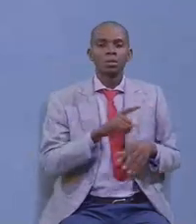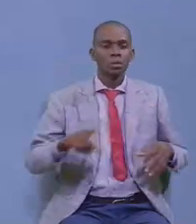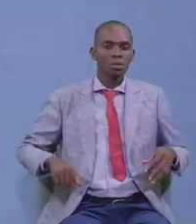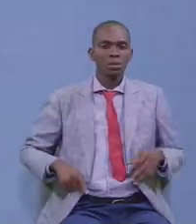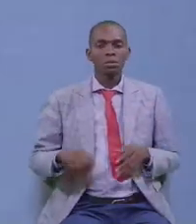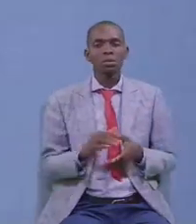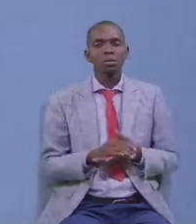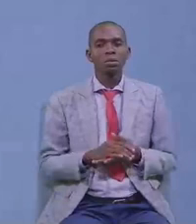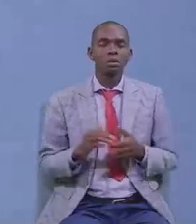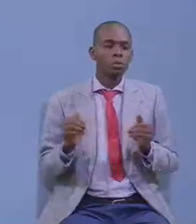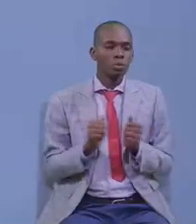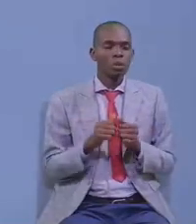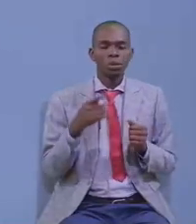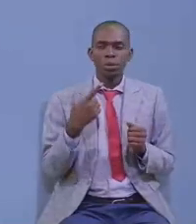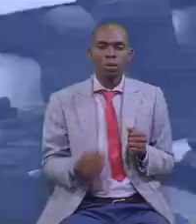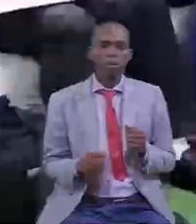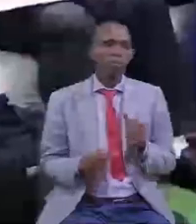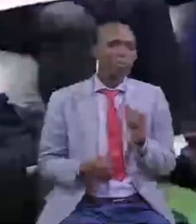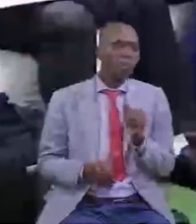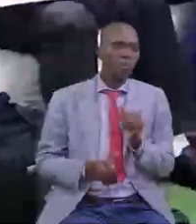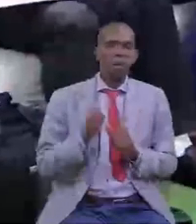avec une dédicace ferme.